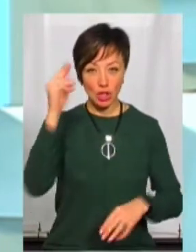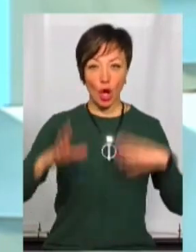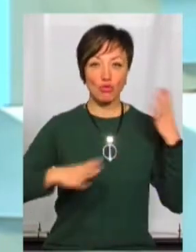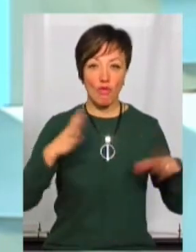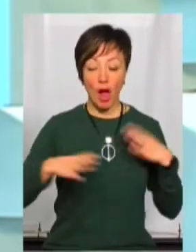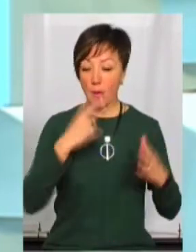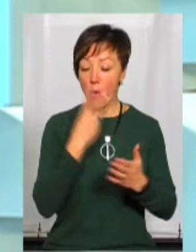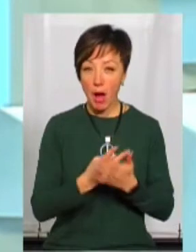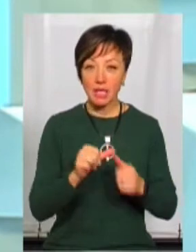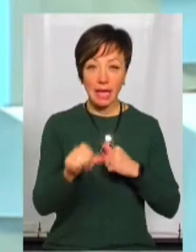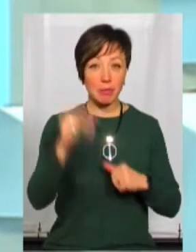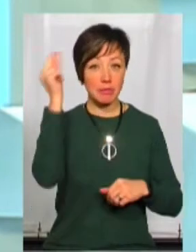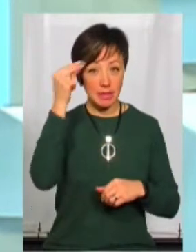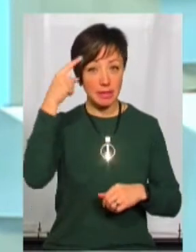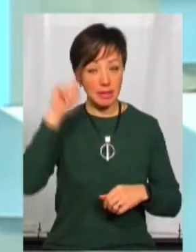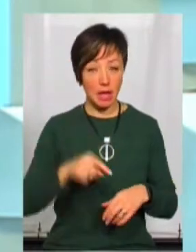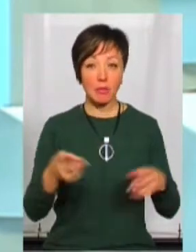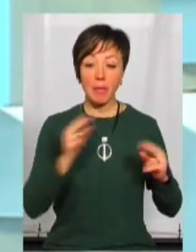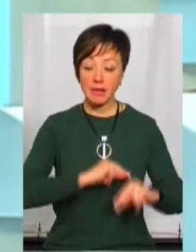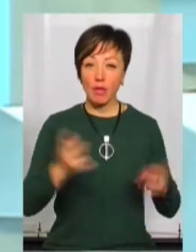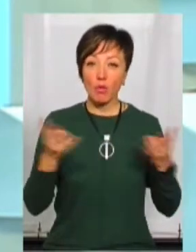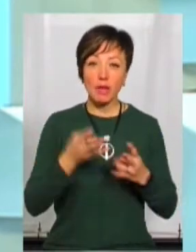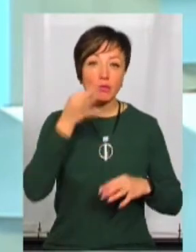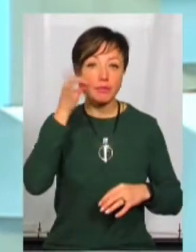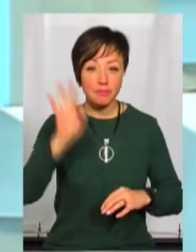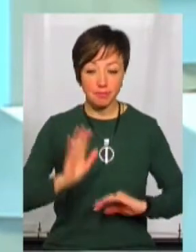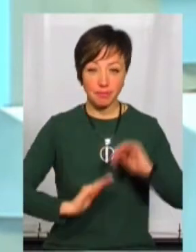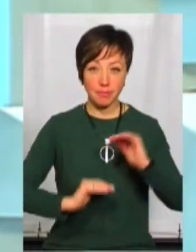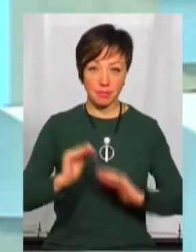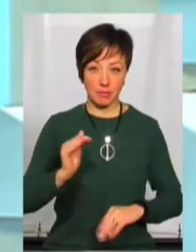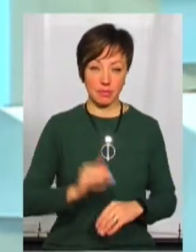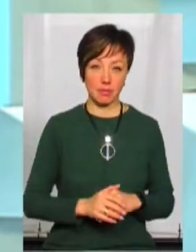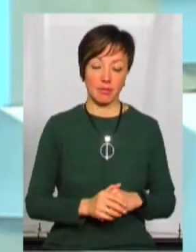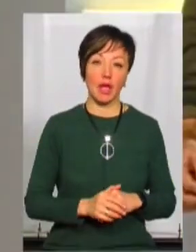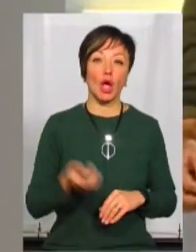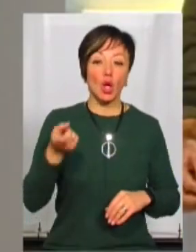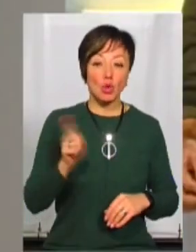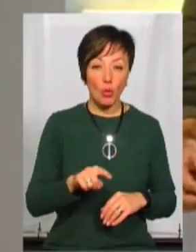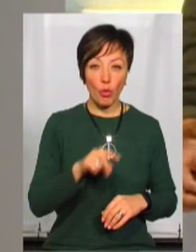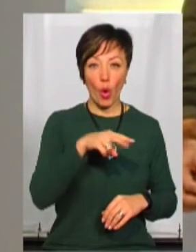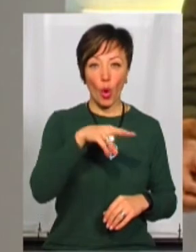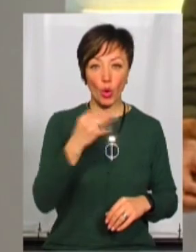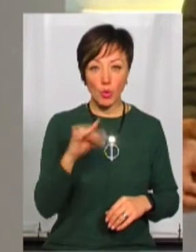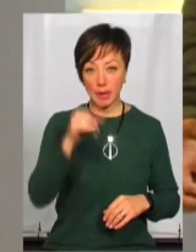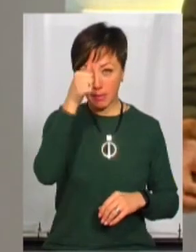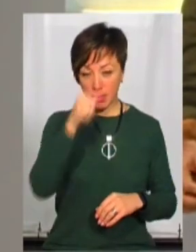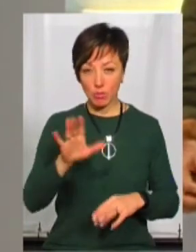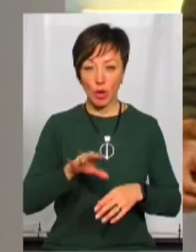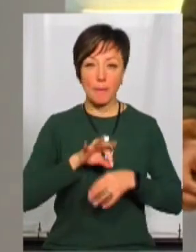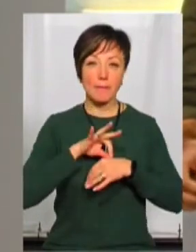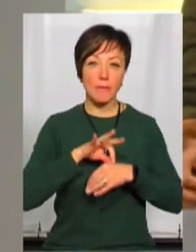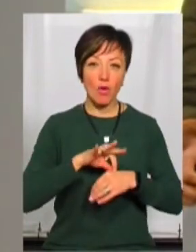Тобто побачили, що крім теоретичних знань, працівникам необхідно ще практичні навички. Тому у лютому місяці буде